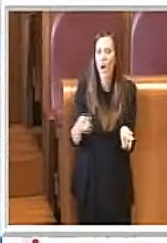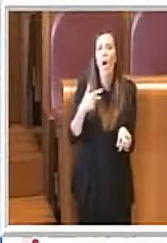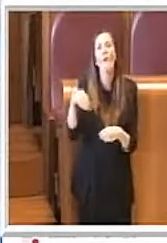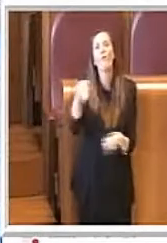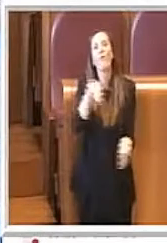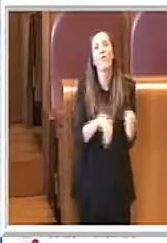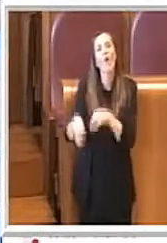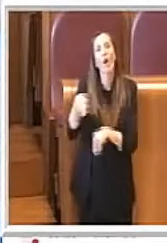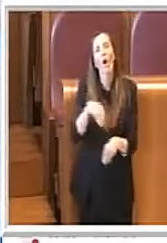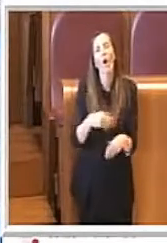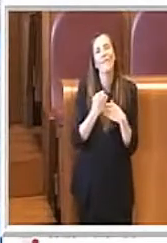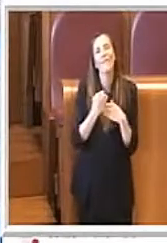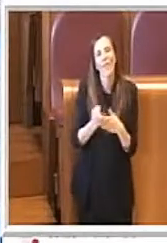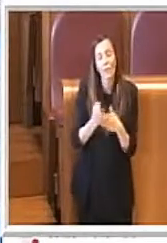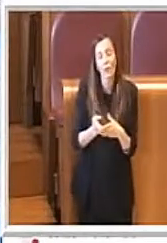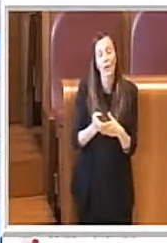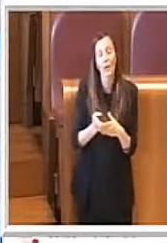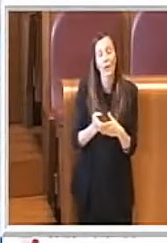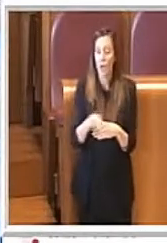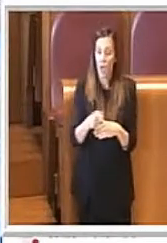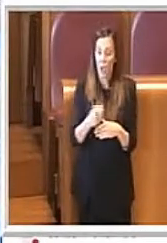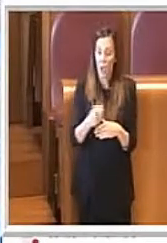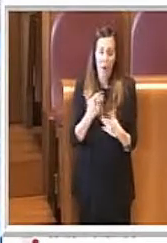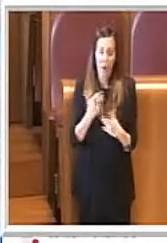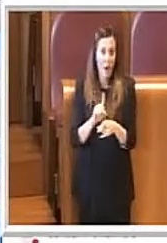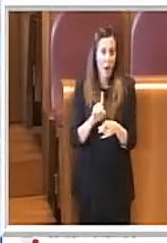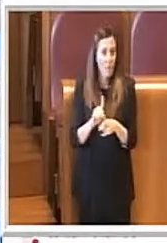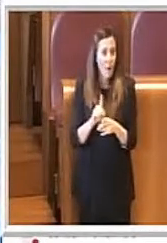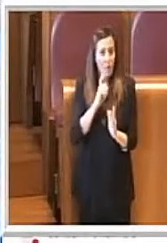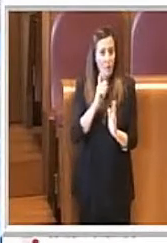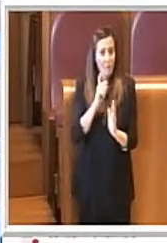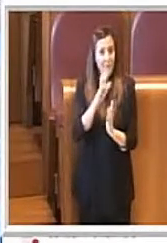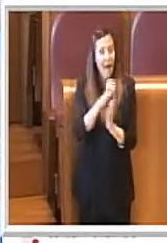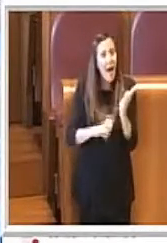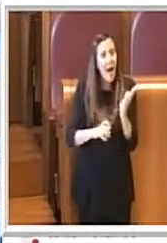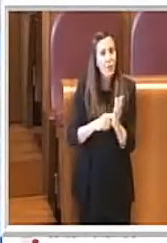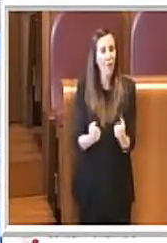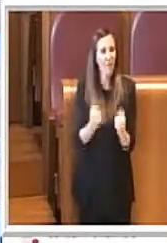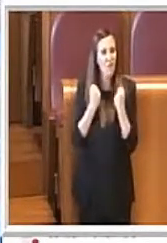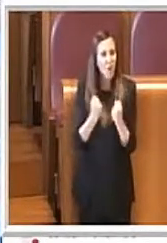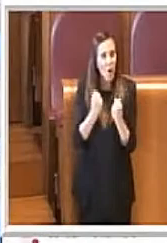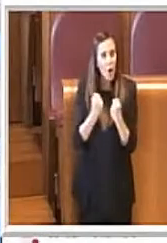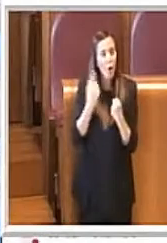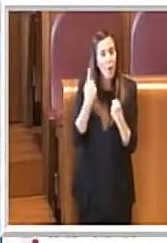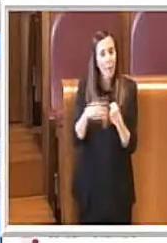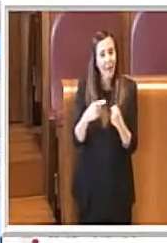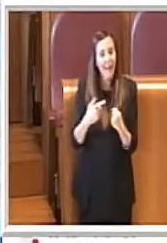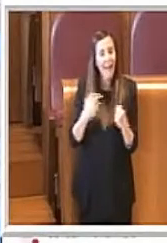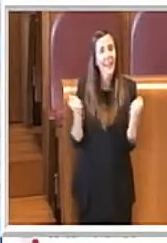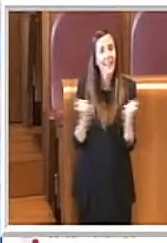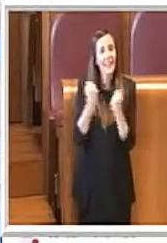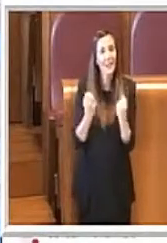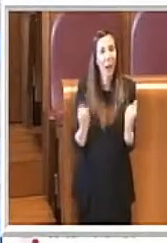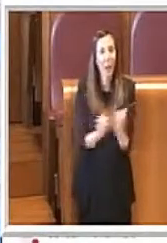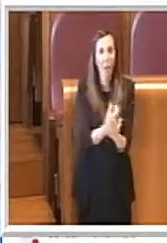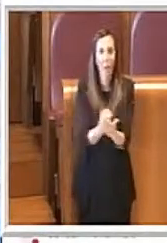Perché è un atto forte che questa amministrazione fa verso le attività produttive. Grazie.